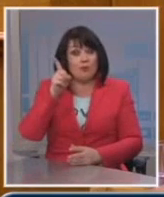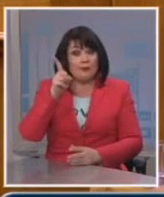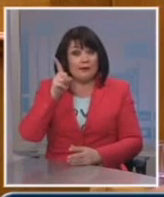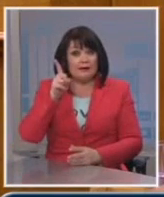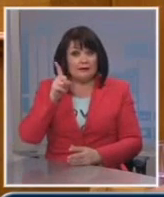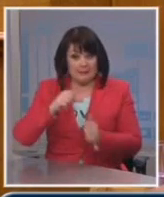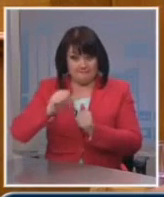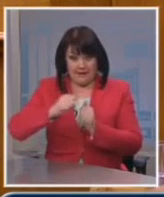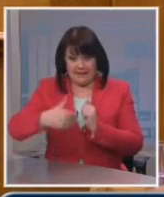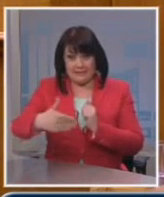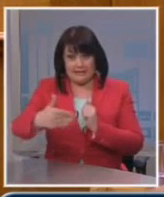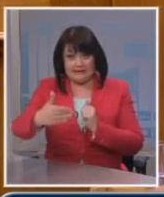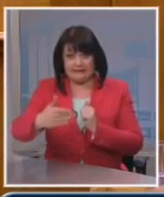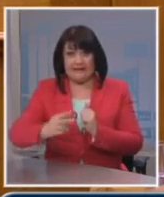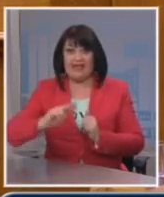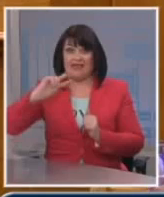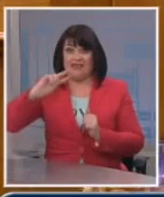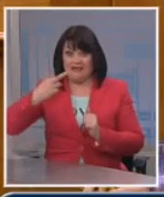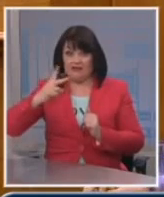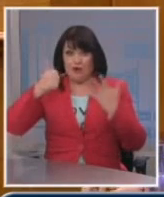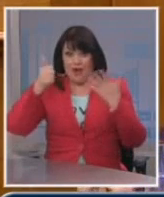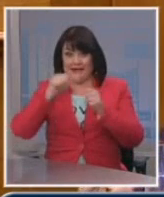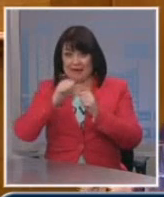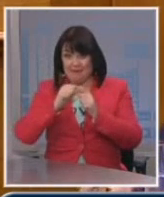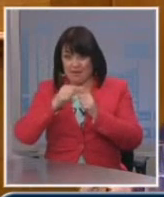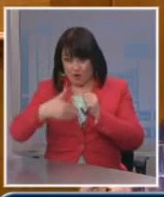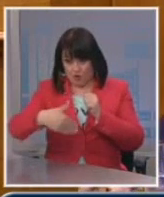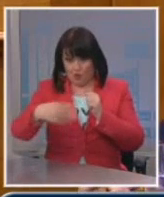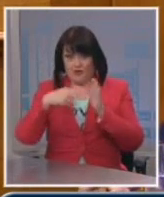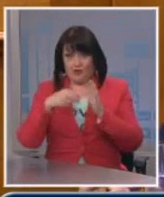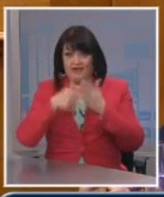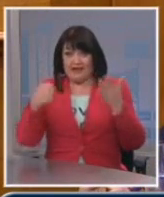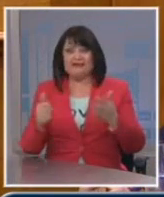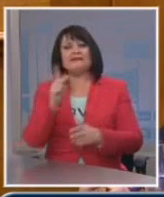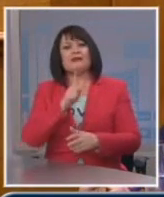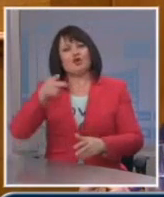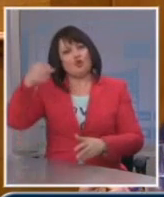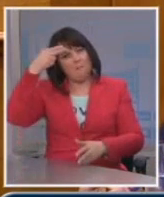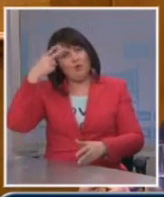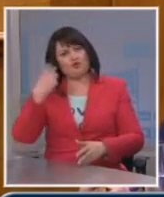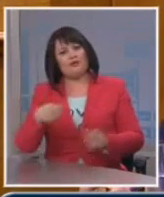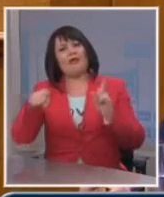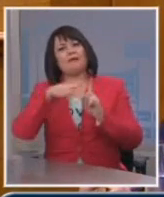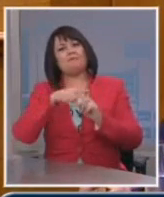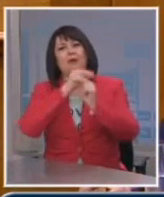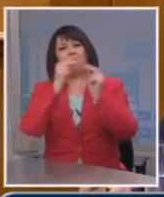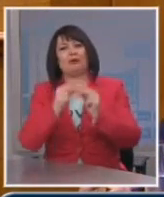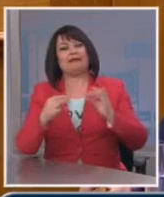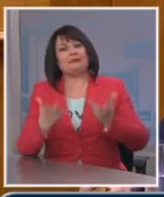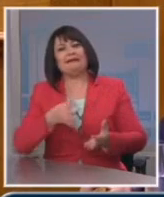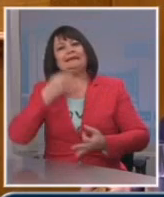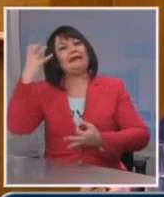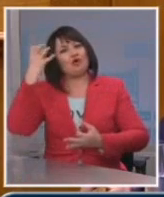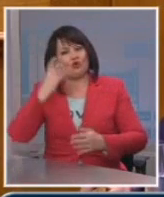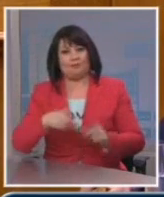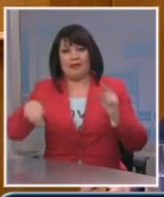λίγους μήνες, δεύτερο εξάμηνο του 2016, θα έχει κοινωνικό πρόσημο. Και εξηγούμε. Η